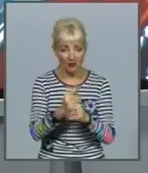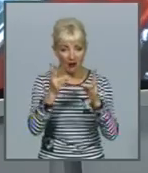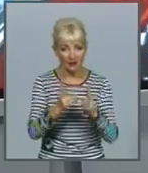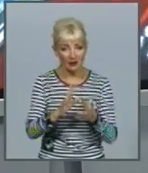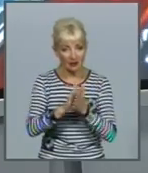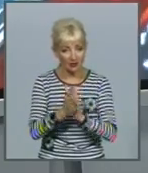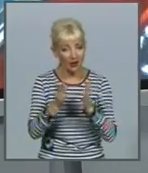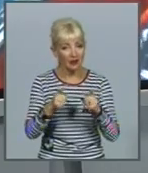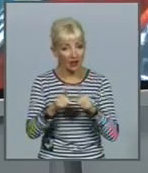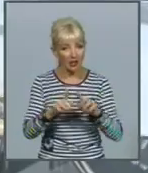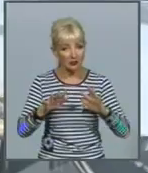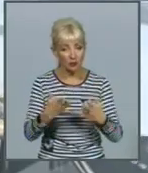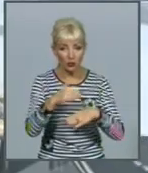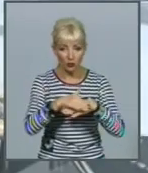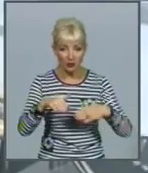по вулиці Миру.